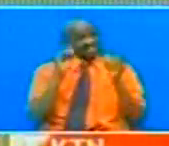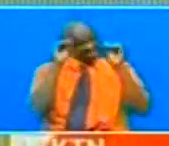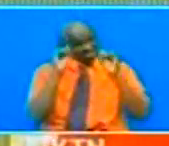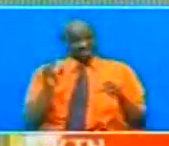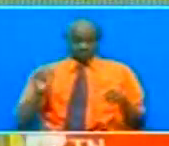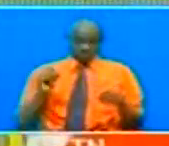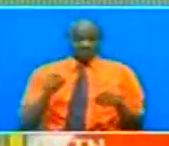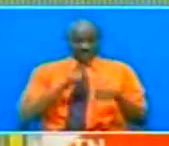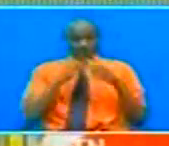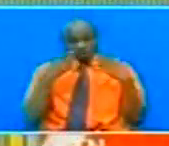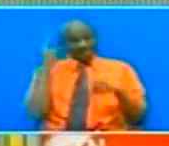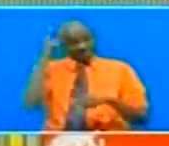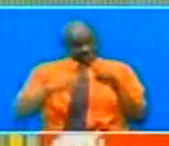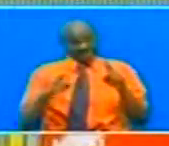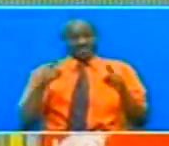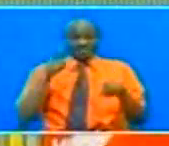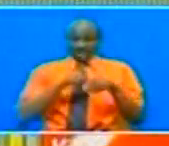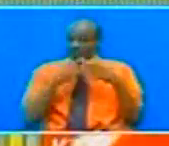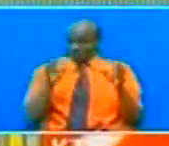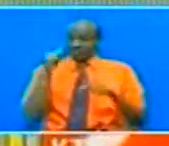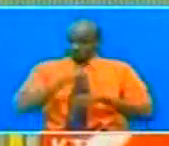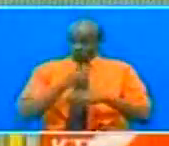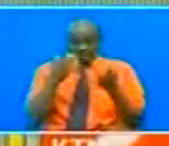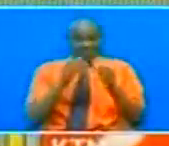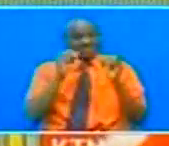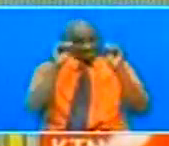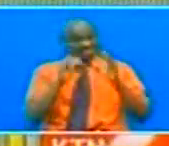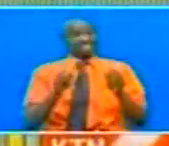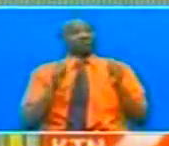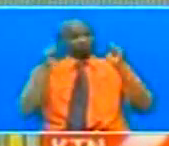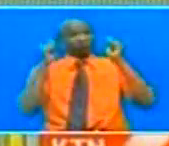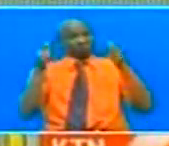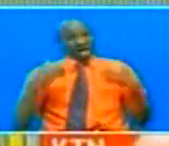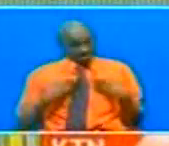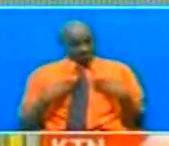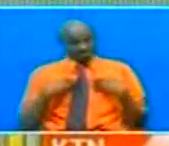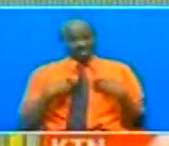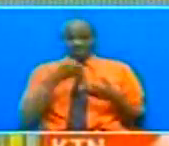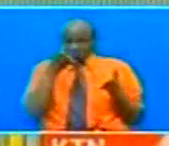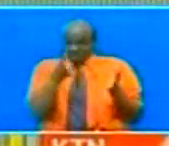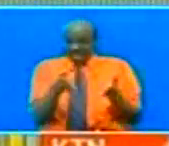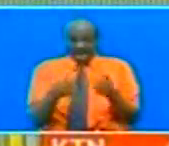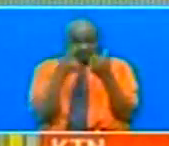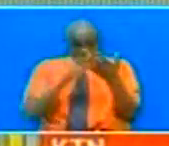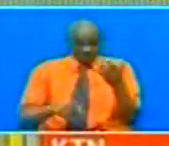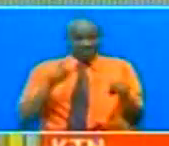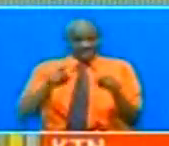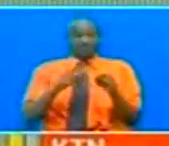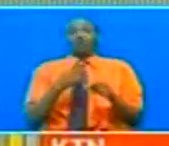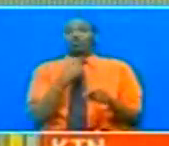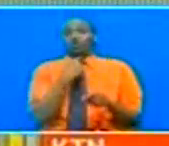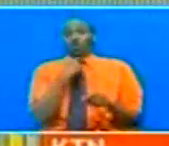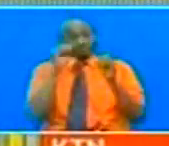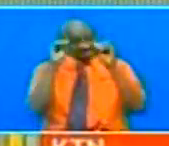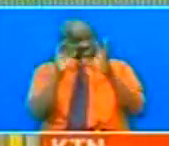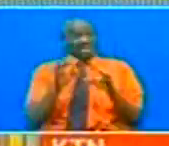shule zitakapofunguliwa kwa muhula wa kwanza mwezi Januari umeendelea kupaliliwa leo wakati wa kongamano la muungano